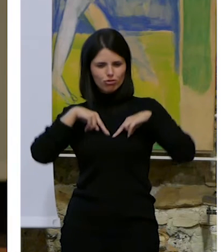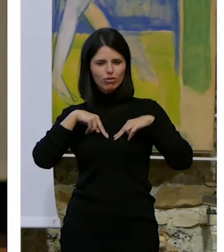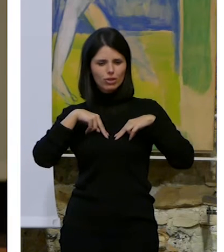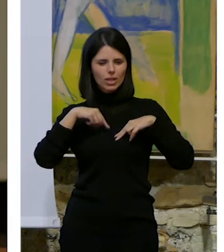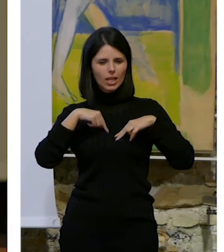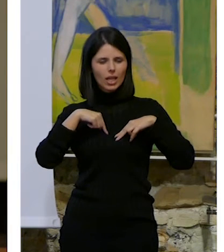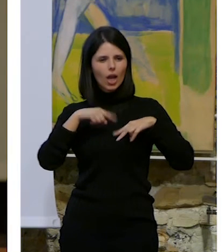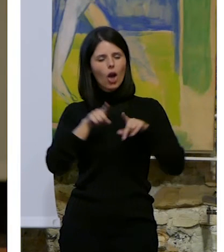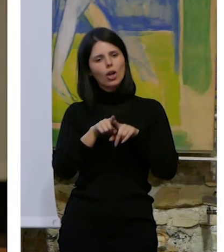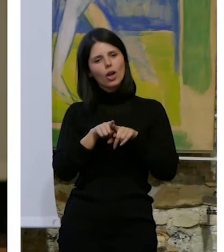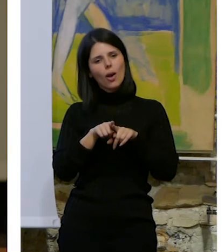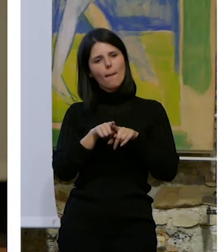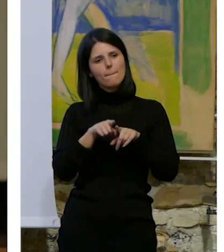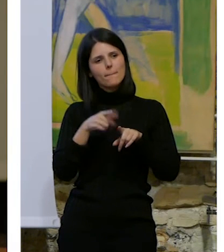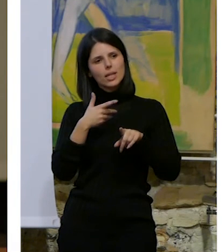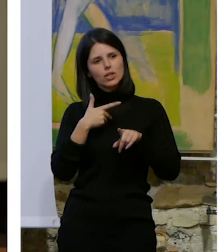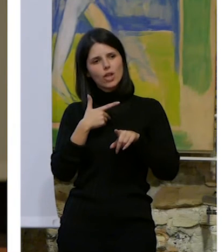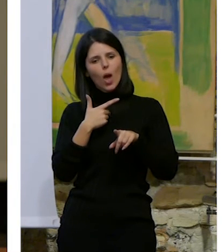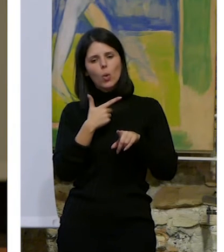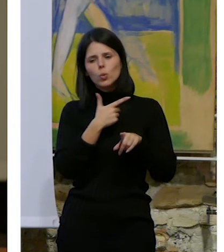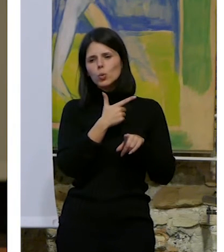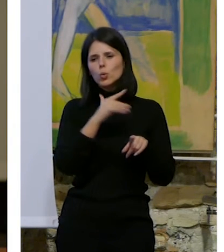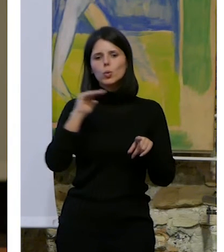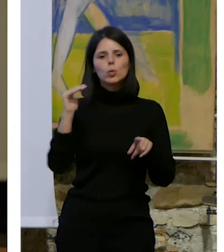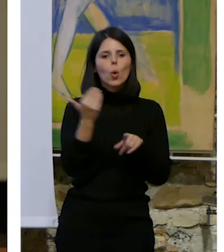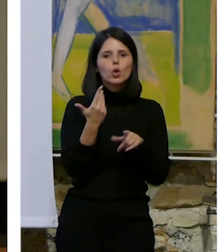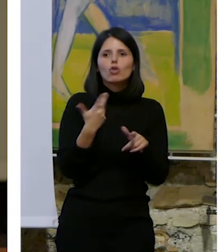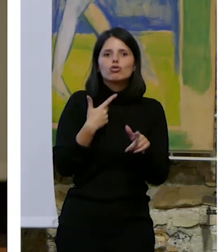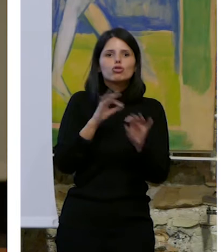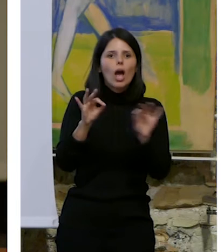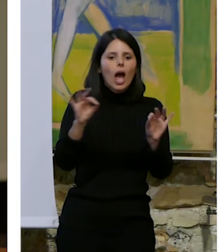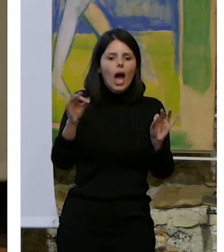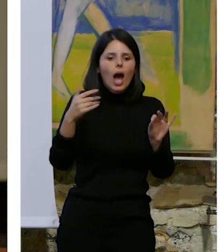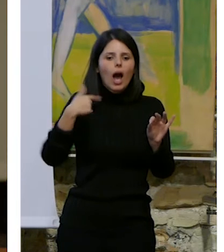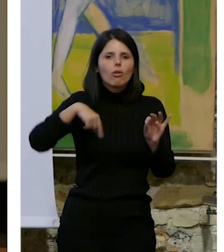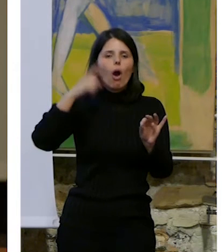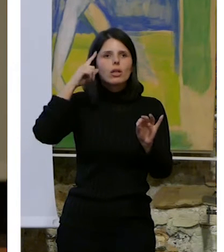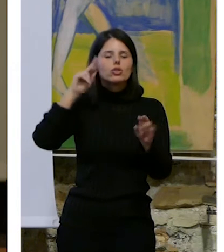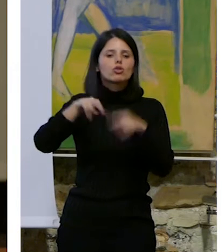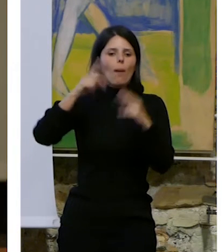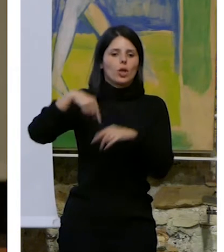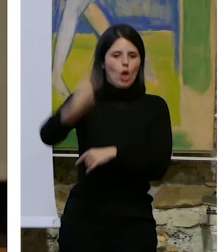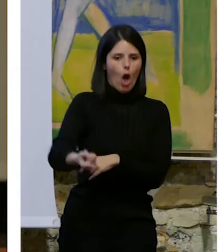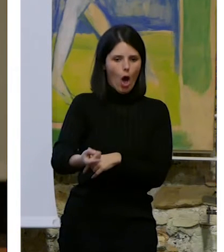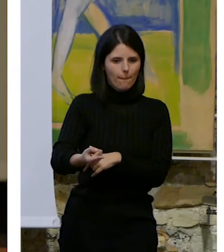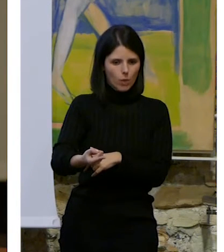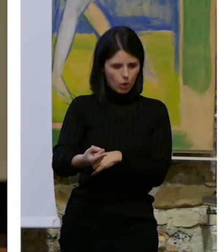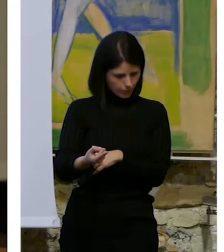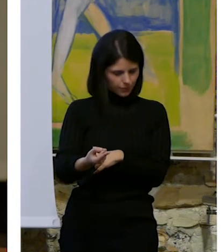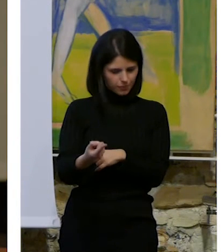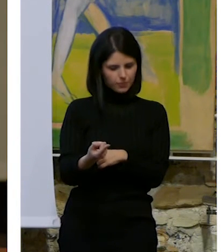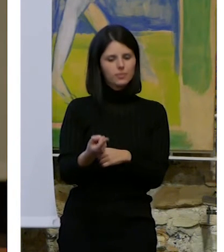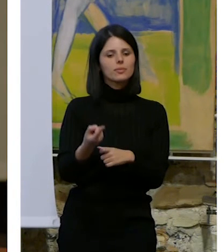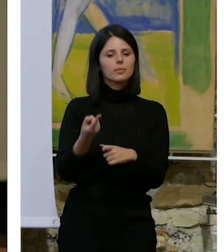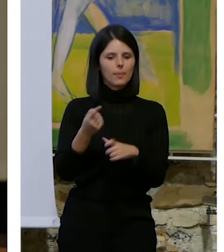La gnosi è quella platonica per cui tutto esiste prima che noi lo si sappia, in un mondo della famosa caverna delle idee, e